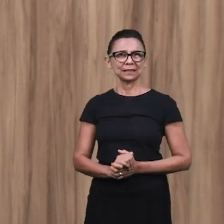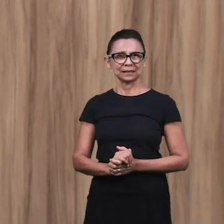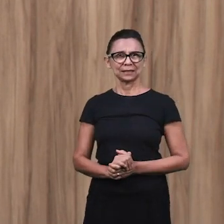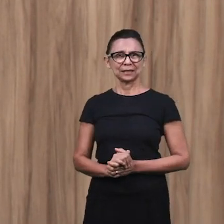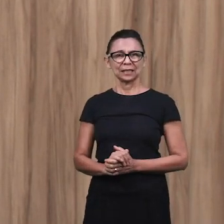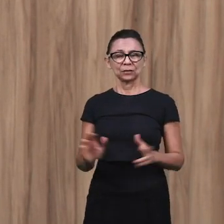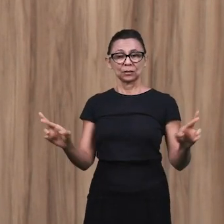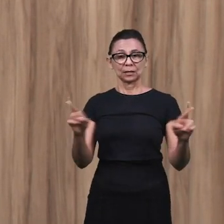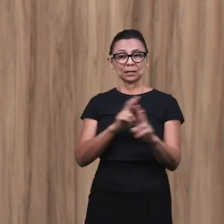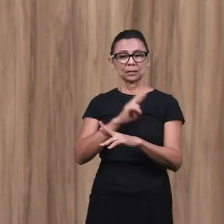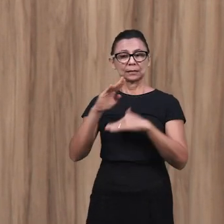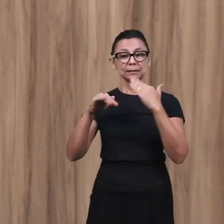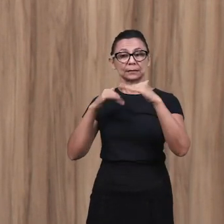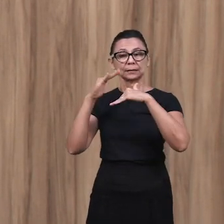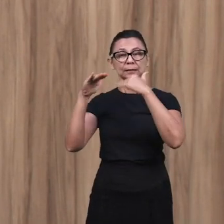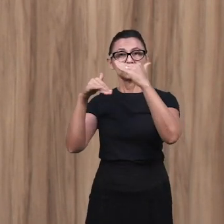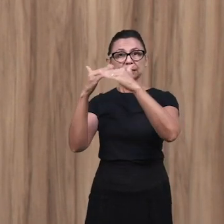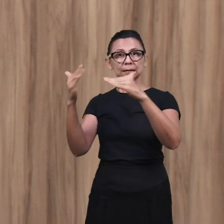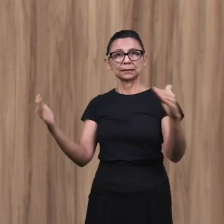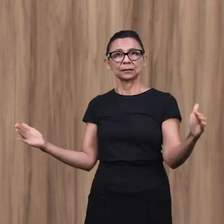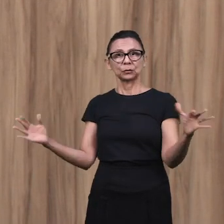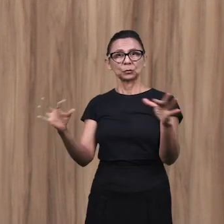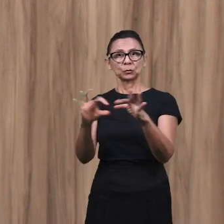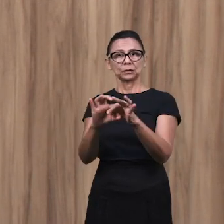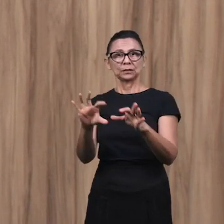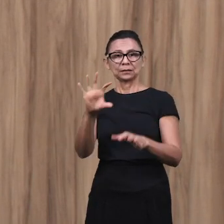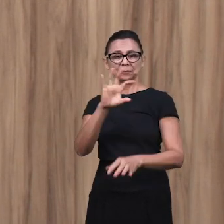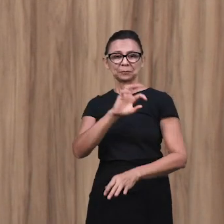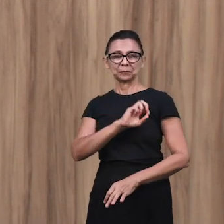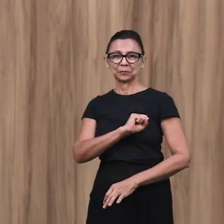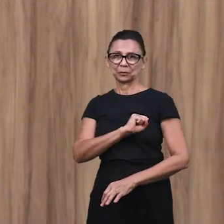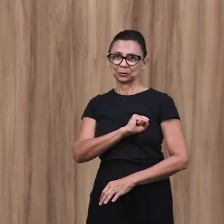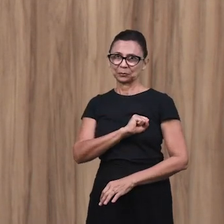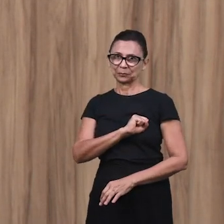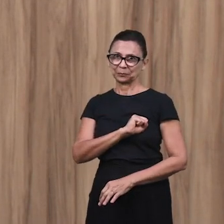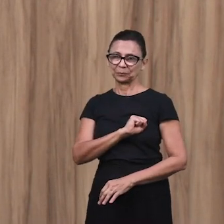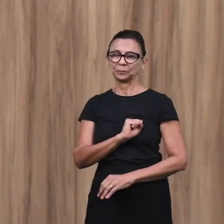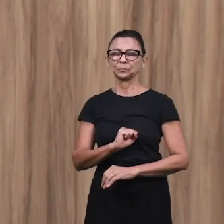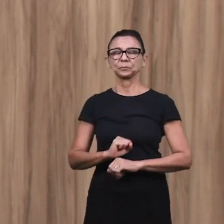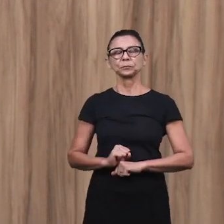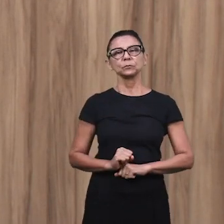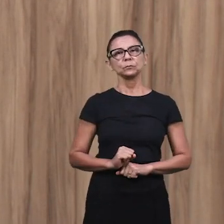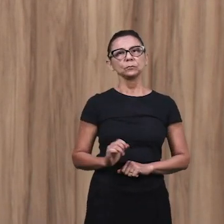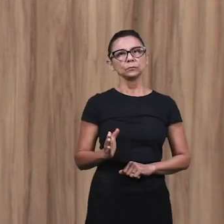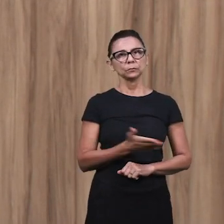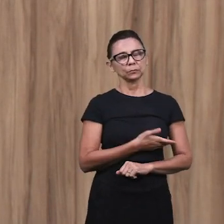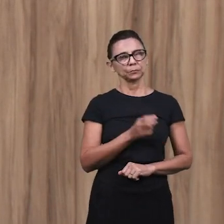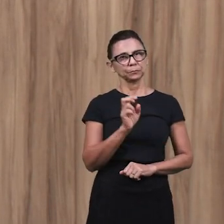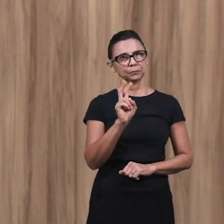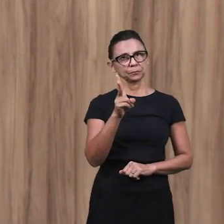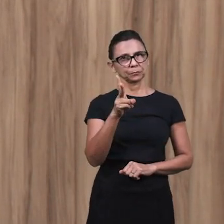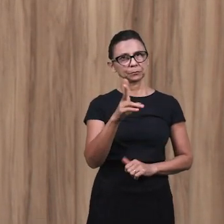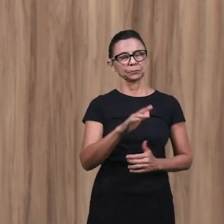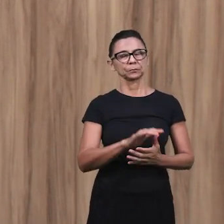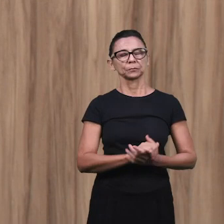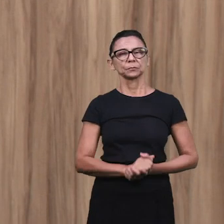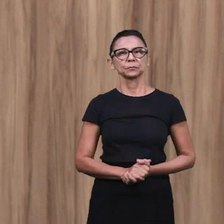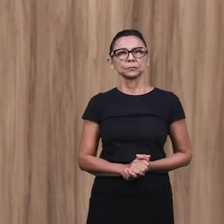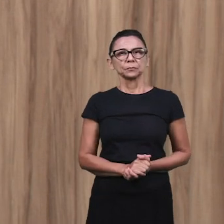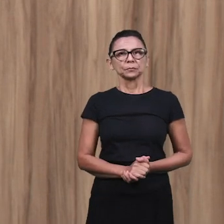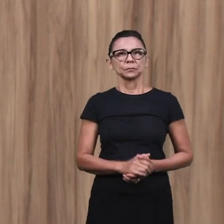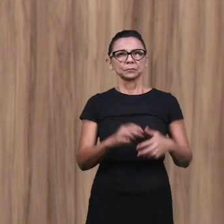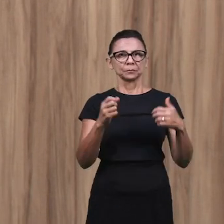nos rapports et liens d'amour. En continuité à l'épisode précédent, nous